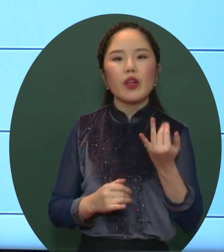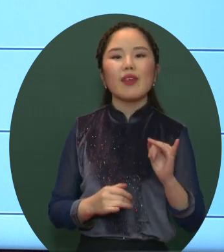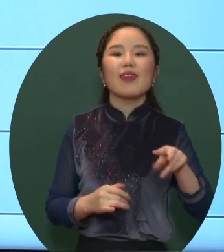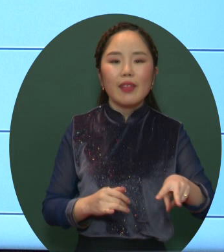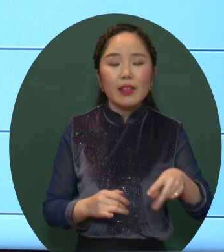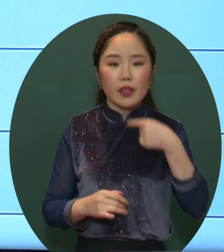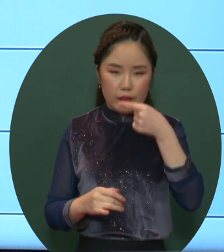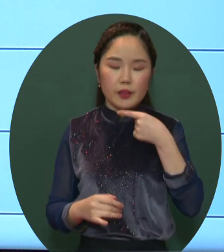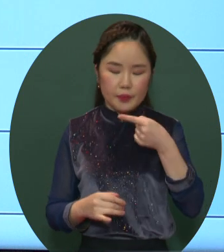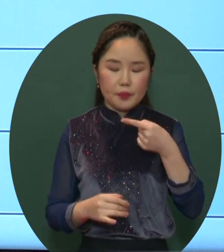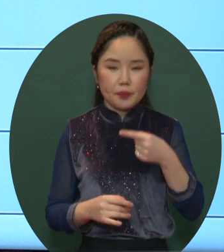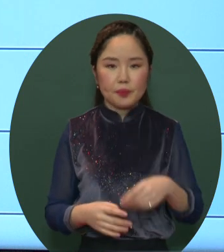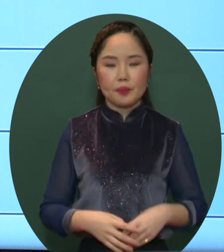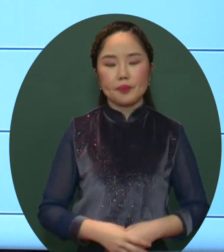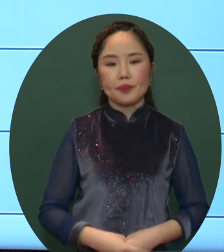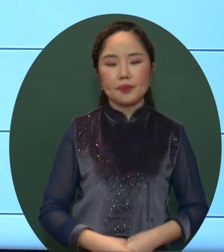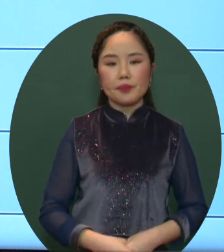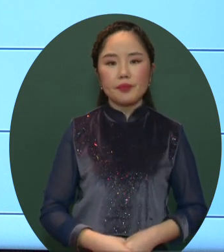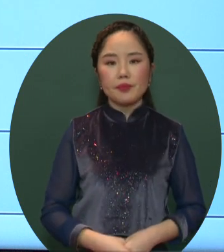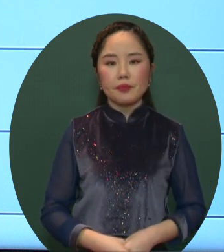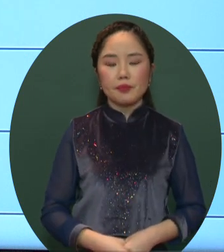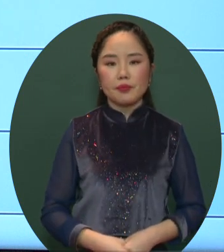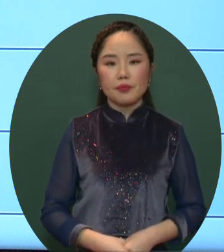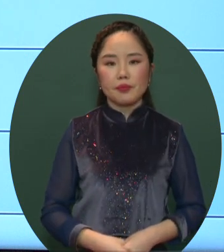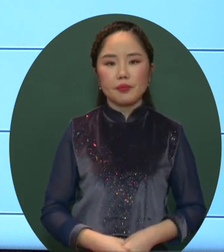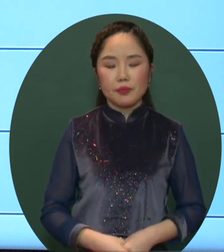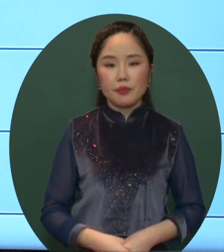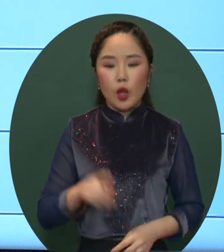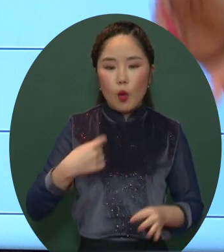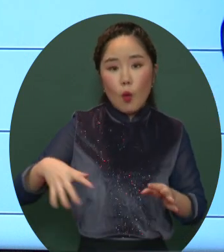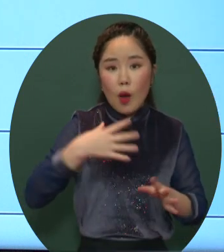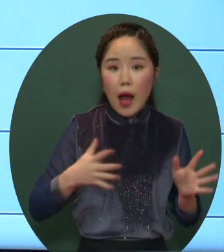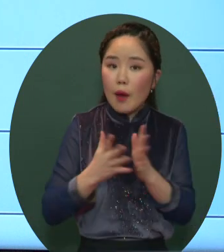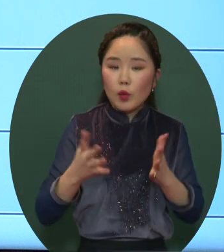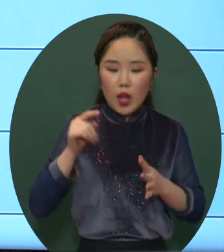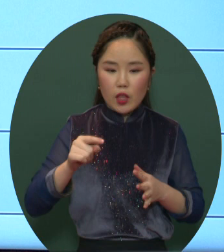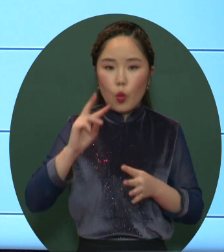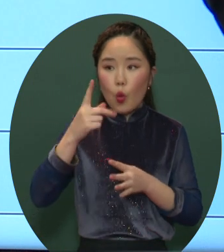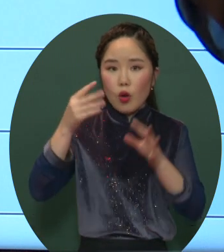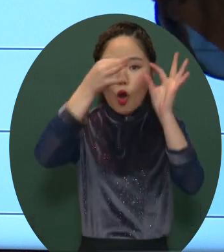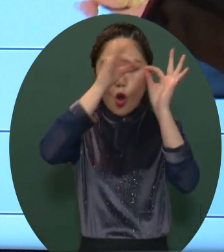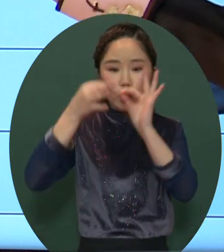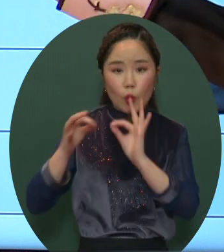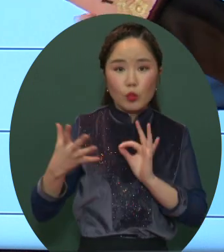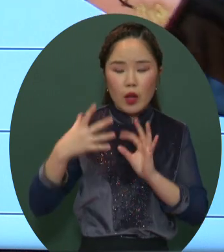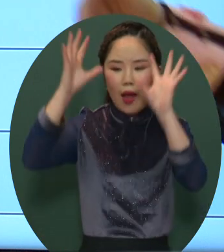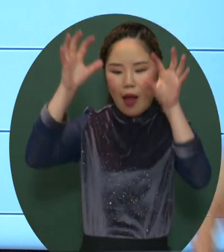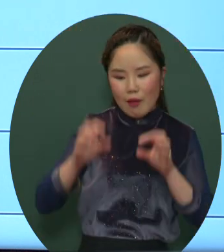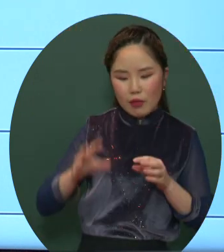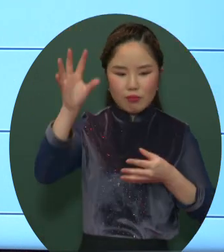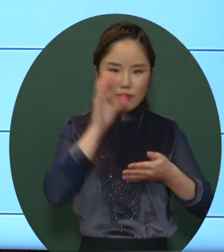гэж манай монголчууд ярьдаг юм байна. Одоо бүгдээрээ дээрх үгүүдийг